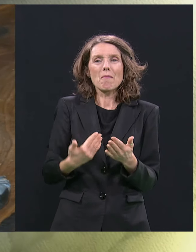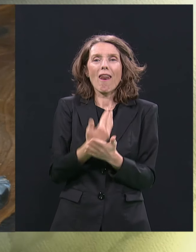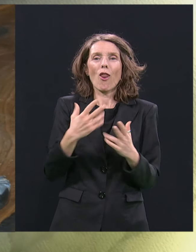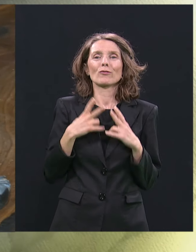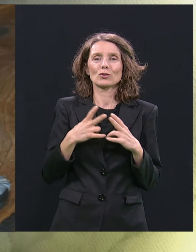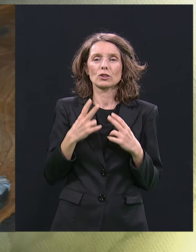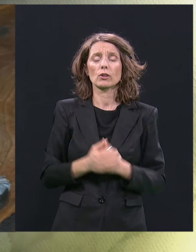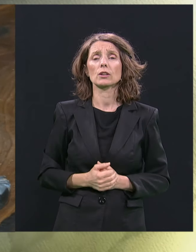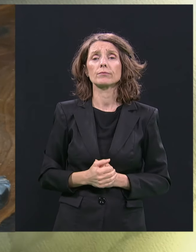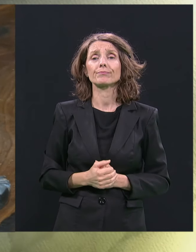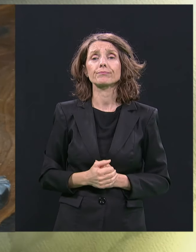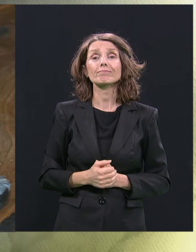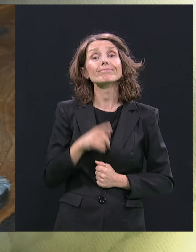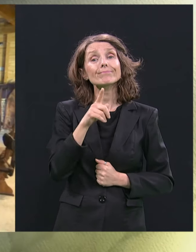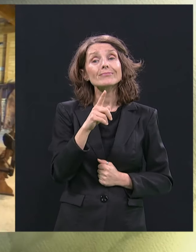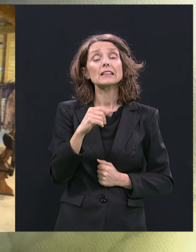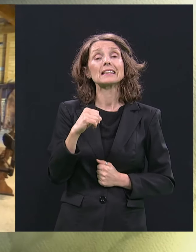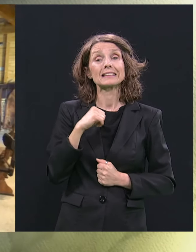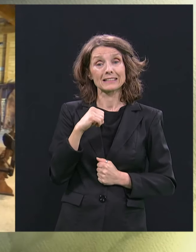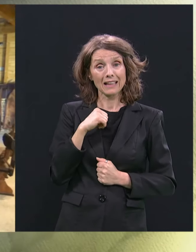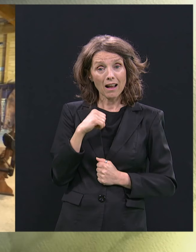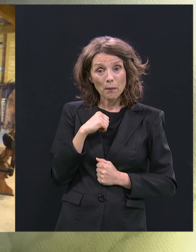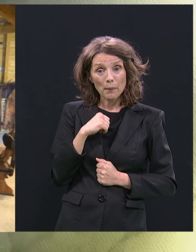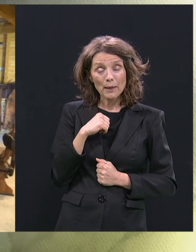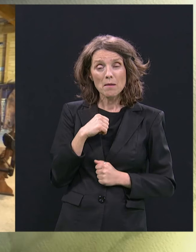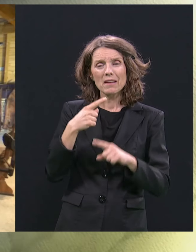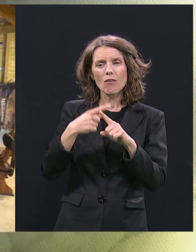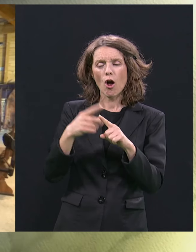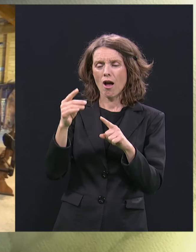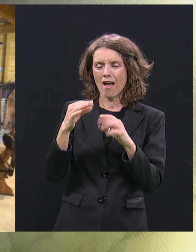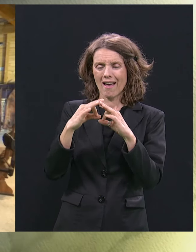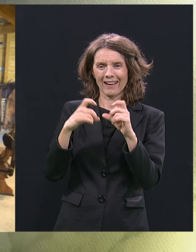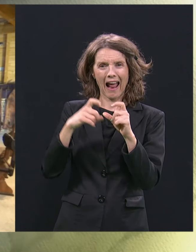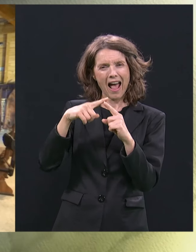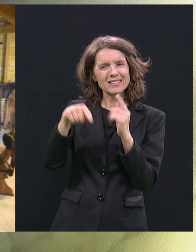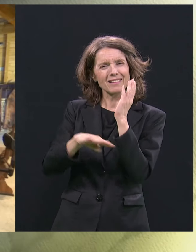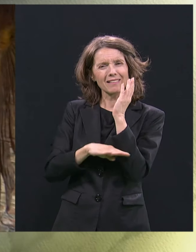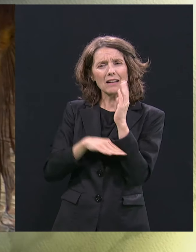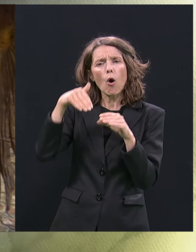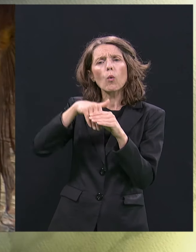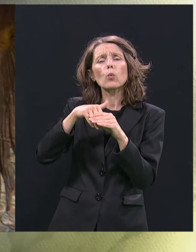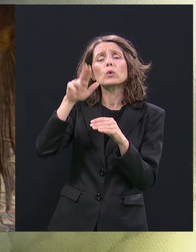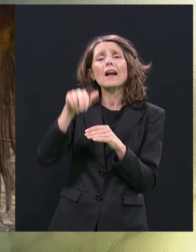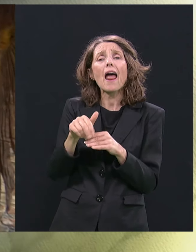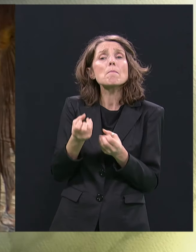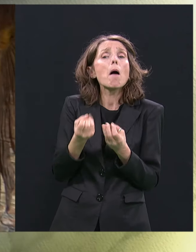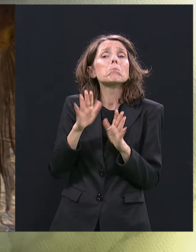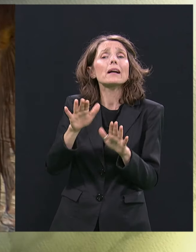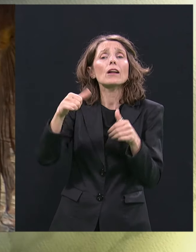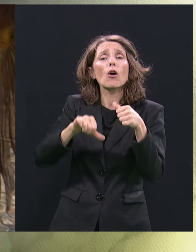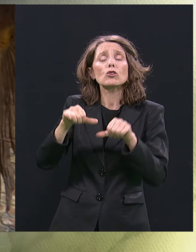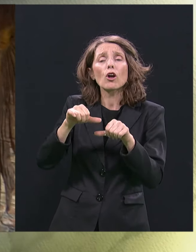Interesantno je da hrast po svom sastavu obiluje taninom kao hemijskom, prirodnom hemijskom